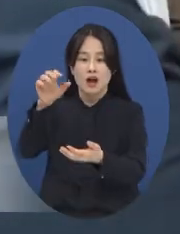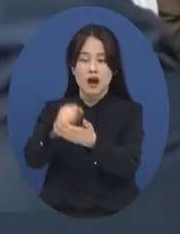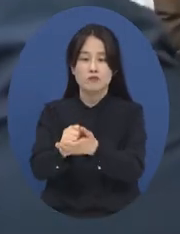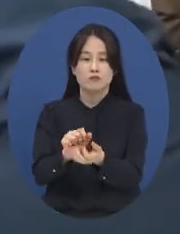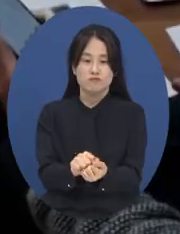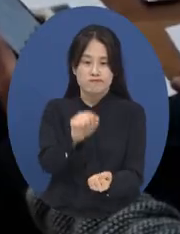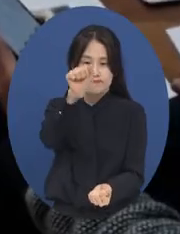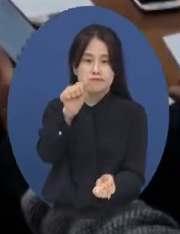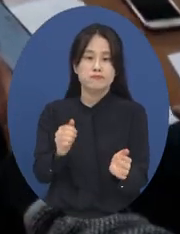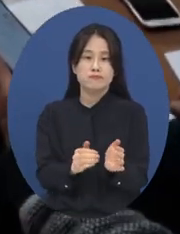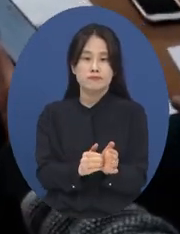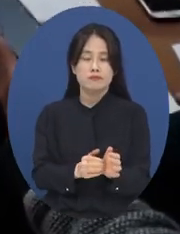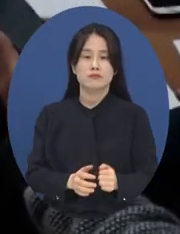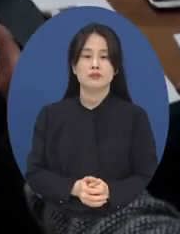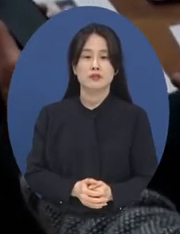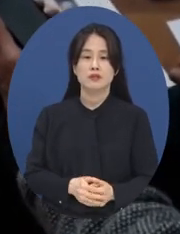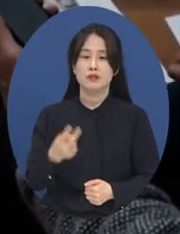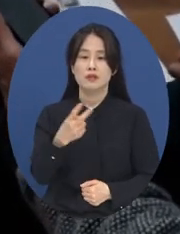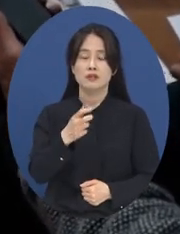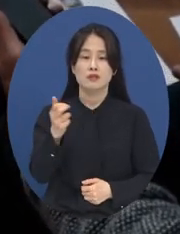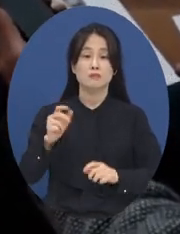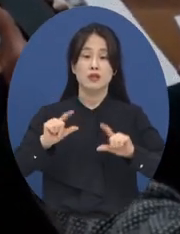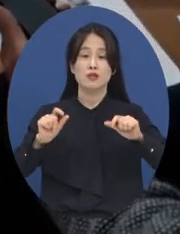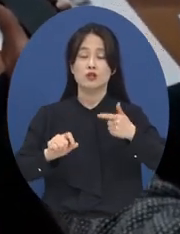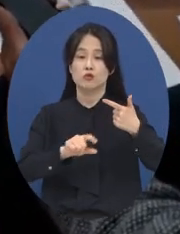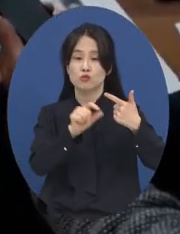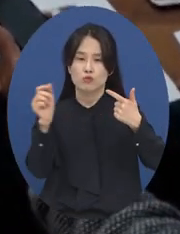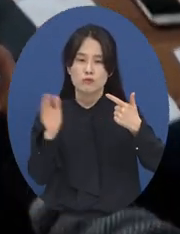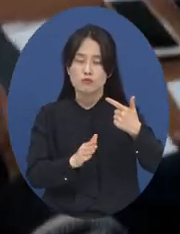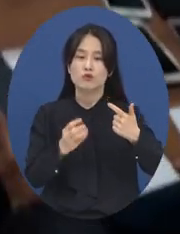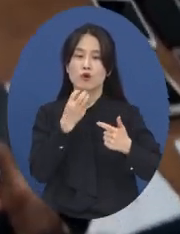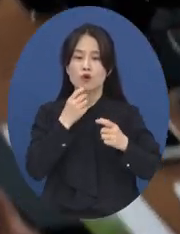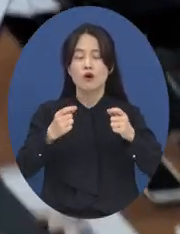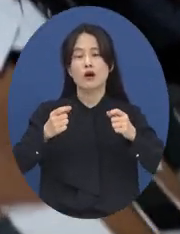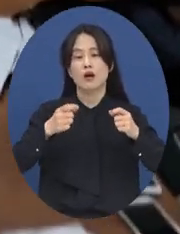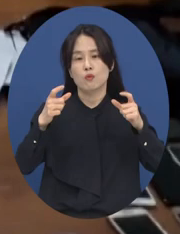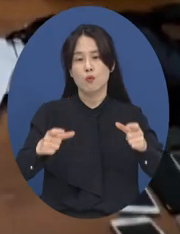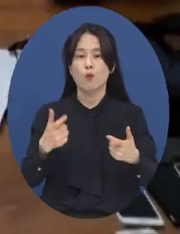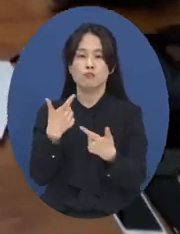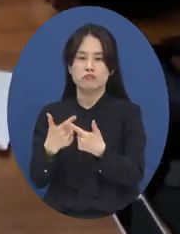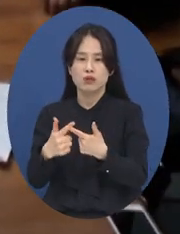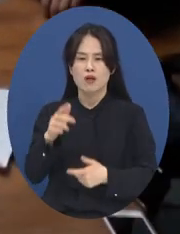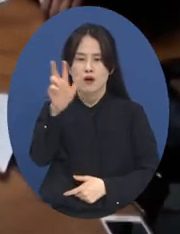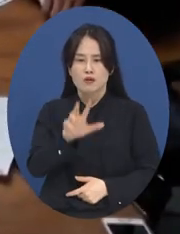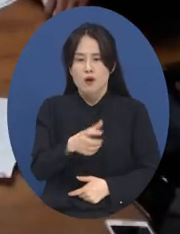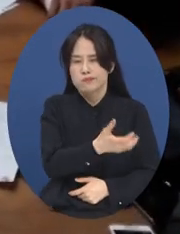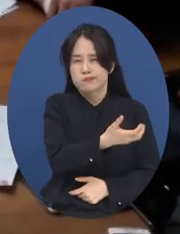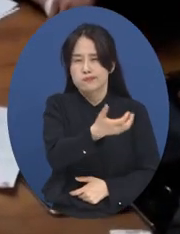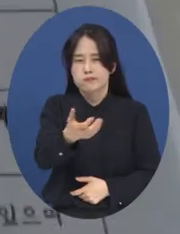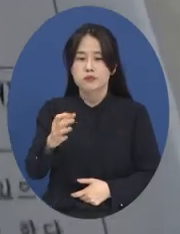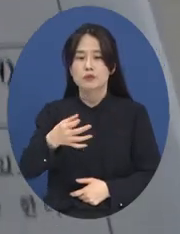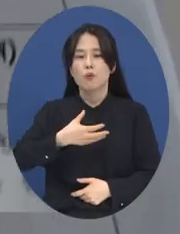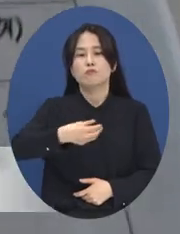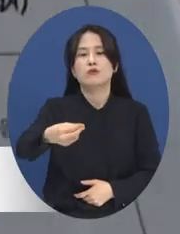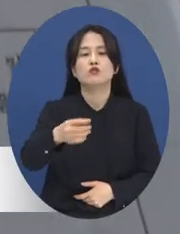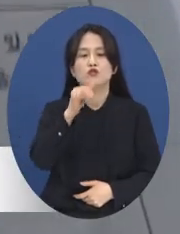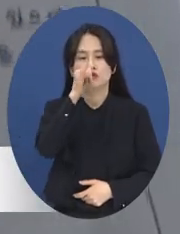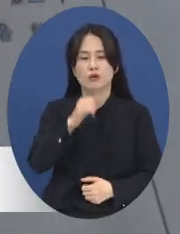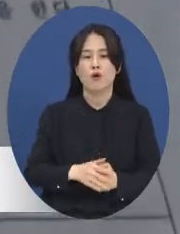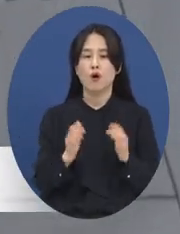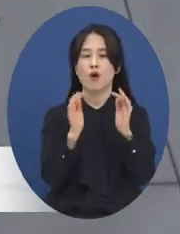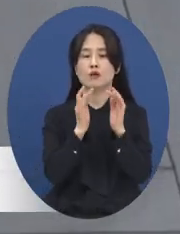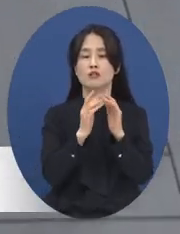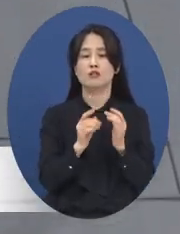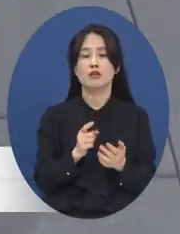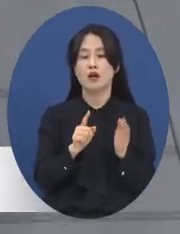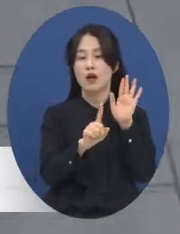나왔습니다. 이들은 2018년 6월부터 수도권과 부산 등 전국에 걸쳐 대부 행위를 벌였습니다. 인터넷 대출